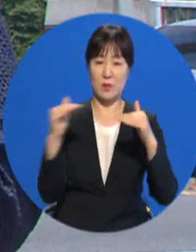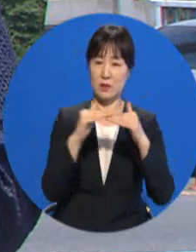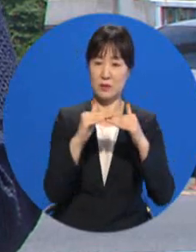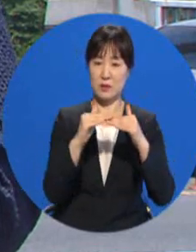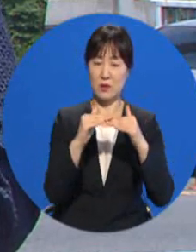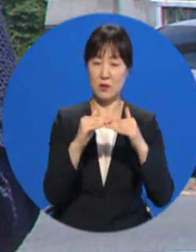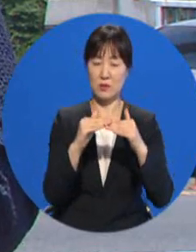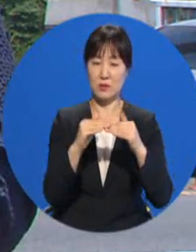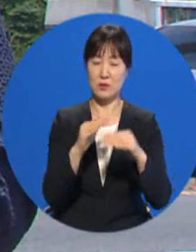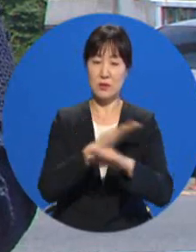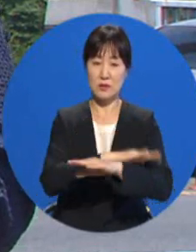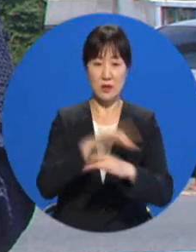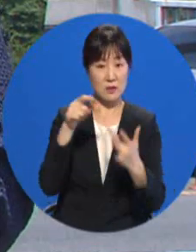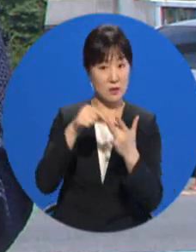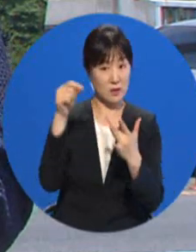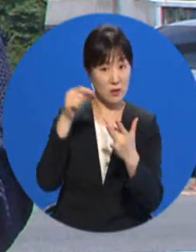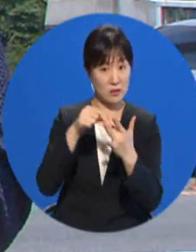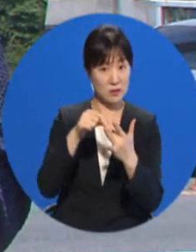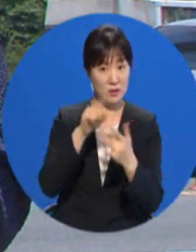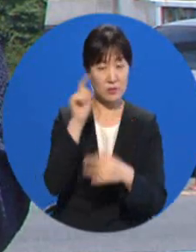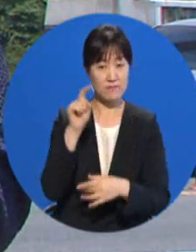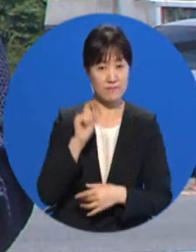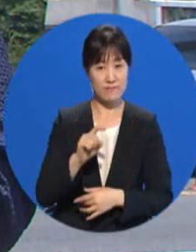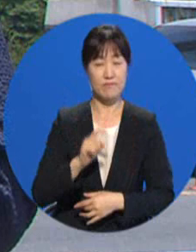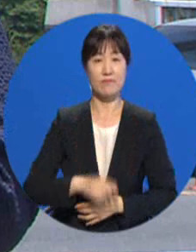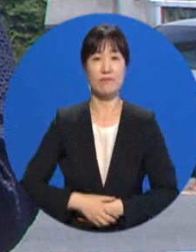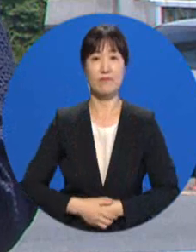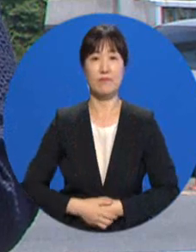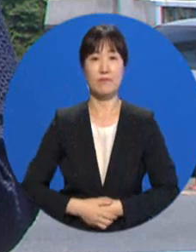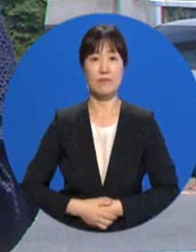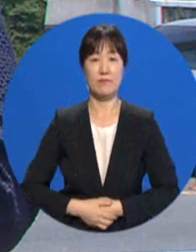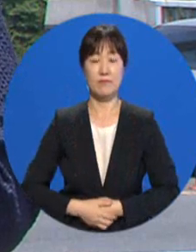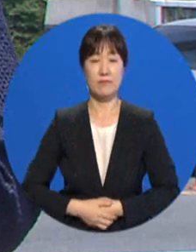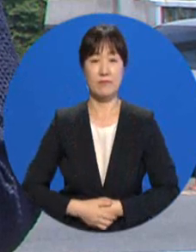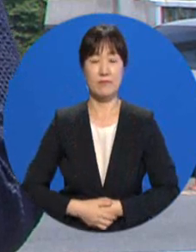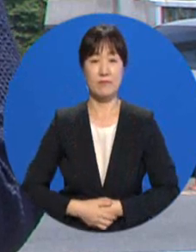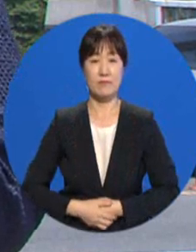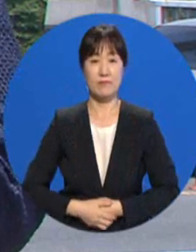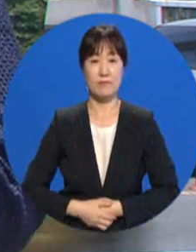포스코가 과연 어떤 선택을 할지 주목됩니다. MBC 뉴스 김종수입니다.